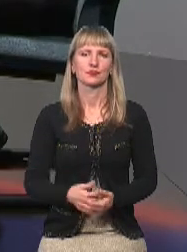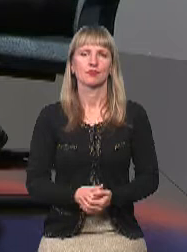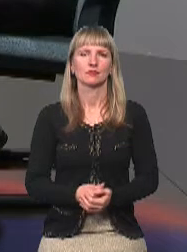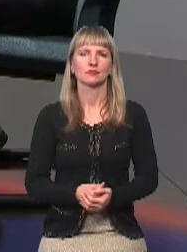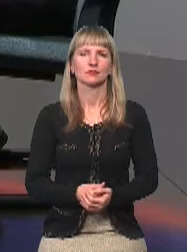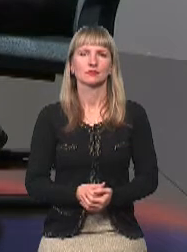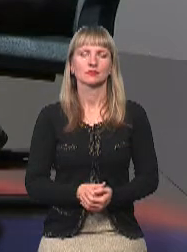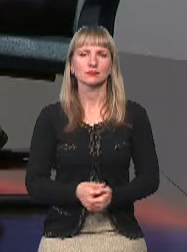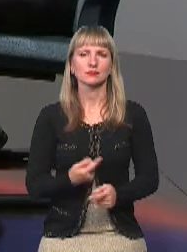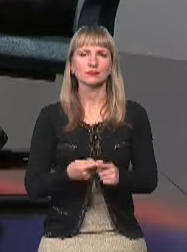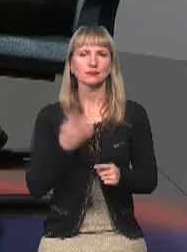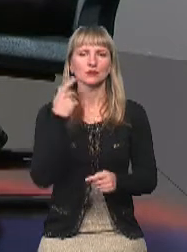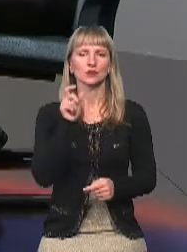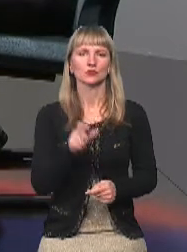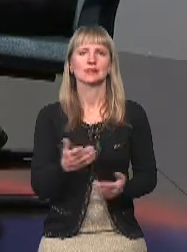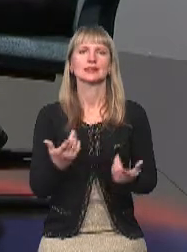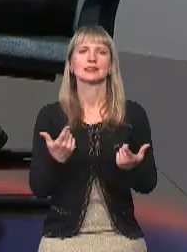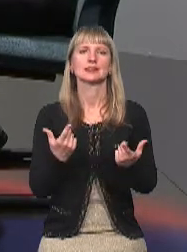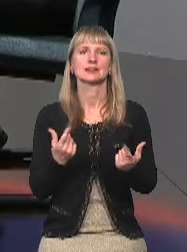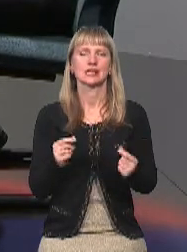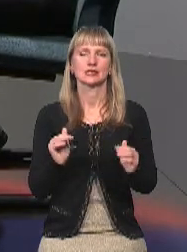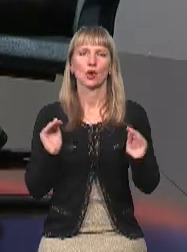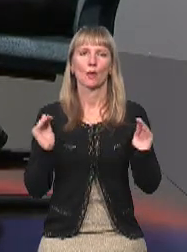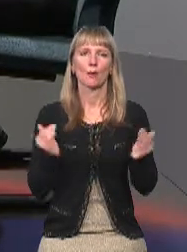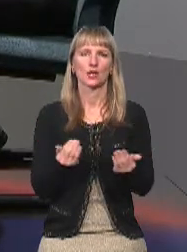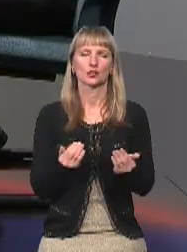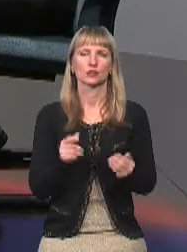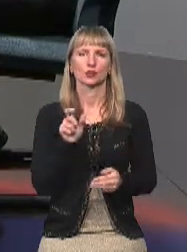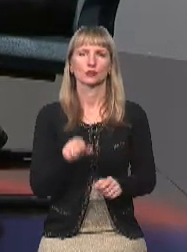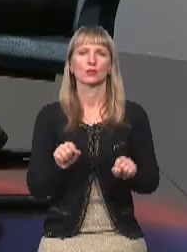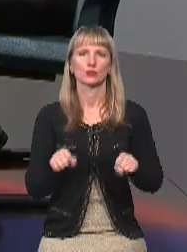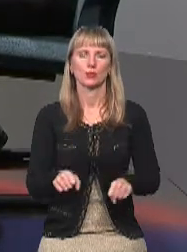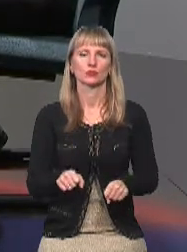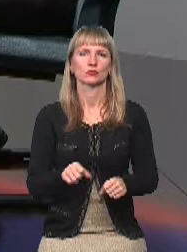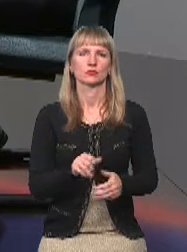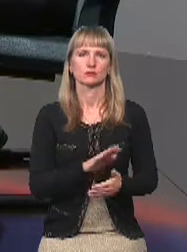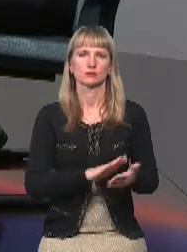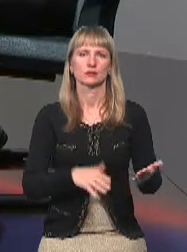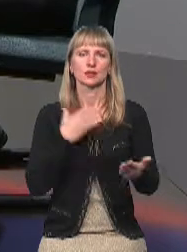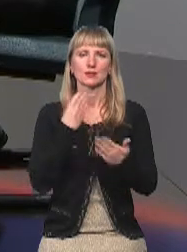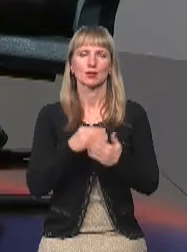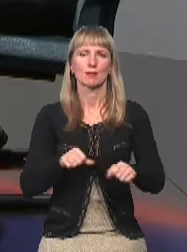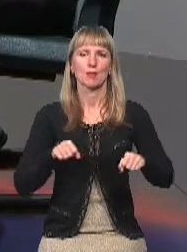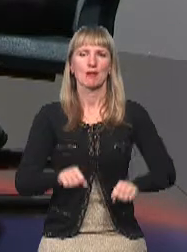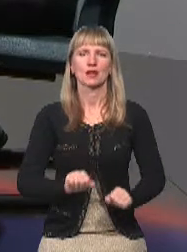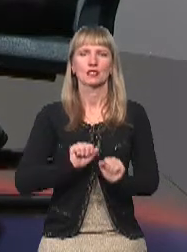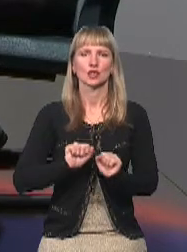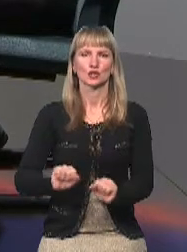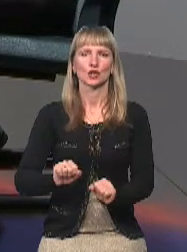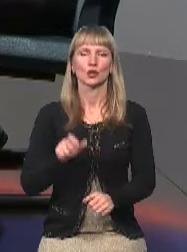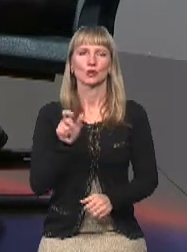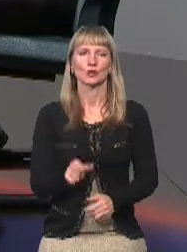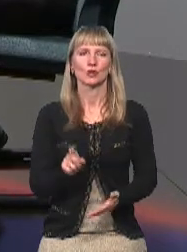Права людини – це коли людину десь обмежили, так сказати. То людина може звернутися, і твої права захищатимуть. Людина має себе